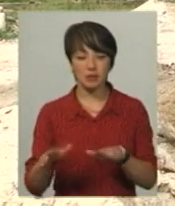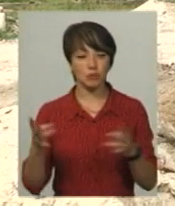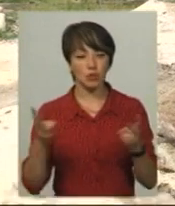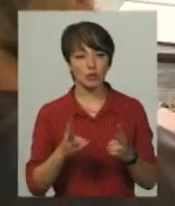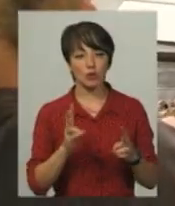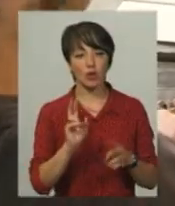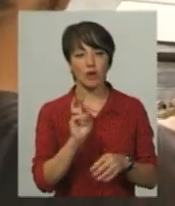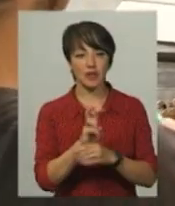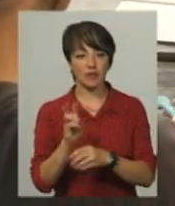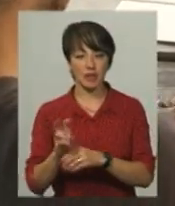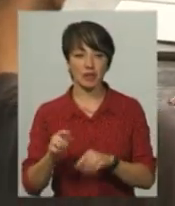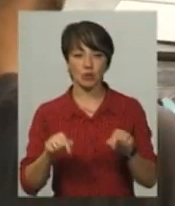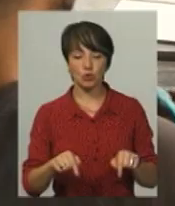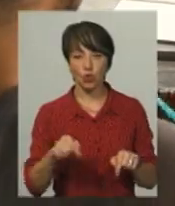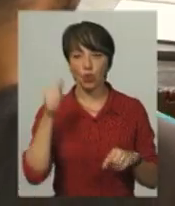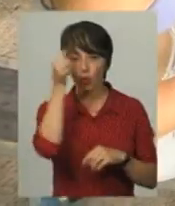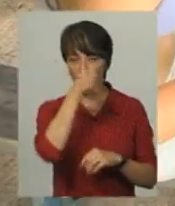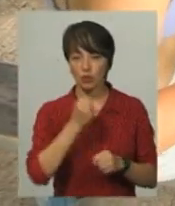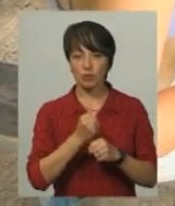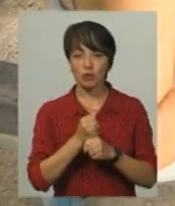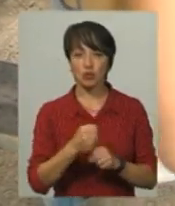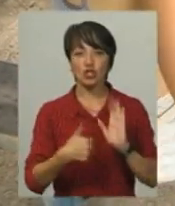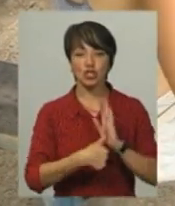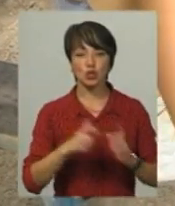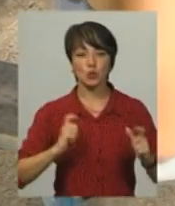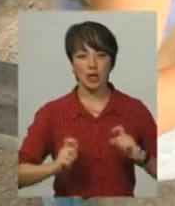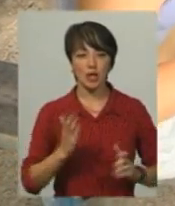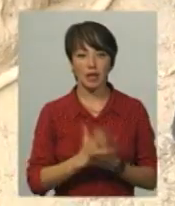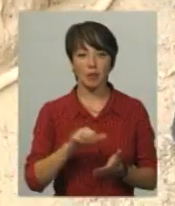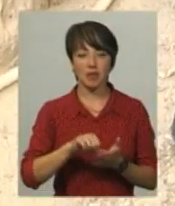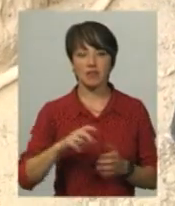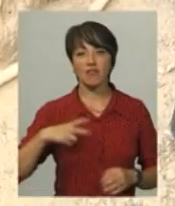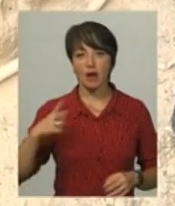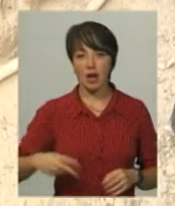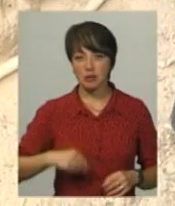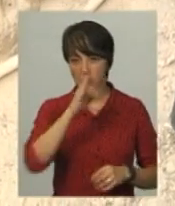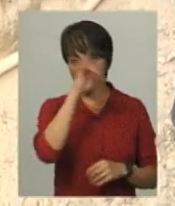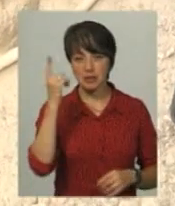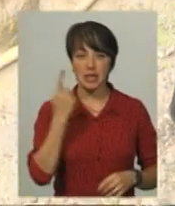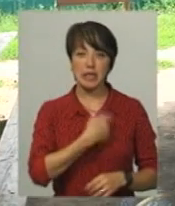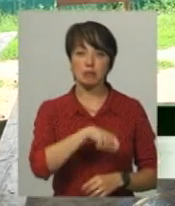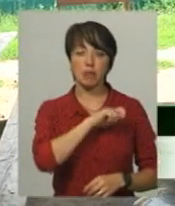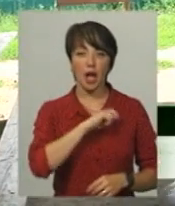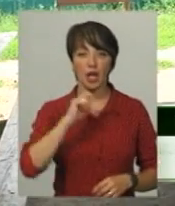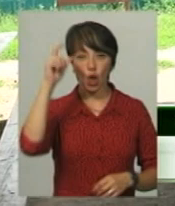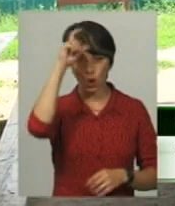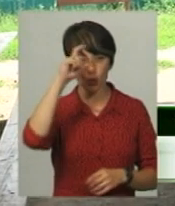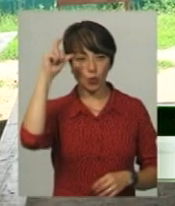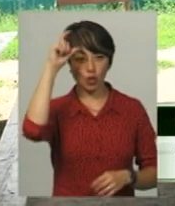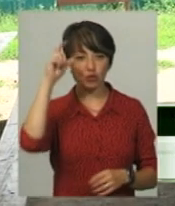ще відвідати. Цього року на розкопках працюють 6 студентів. Є представники Франції, Мексики, Іспанії, Туреччини.